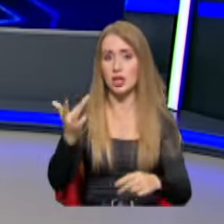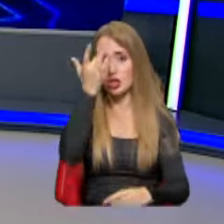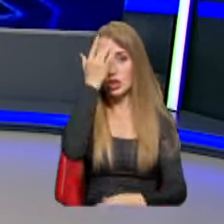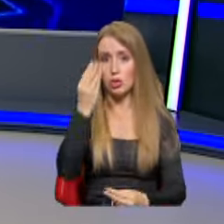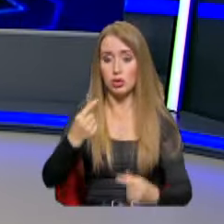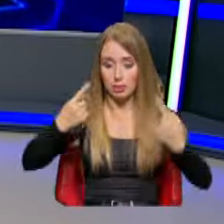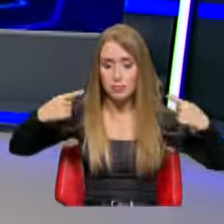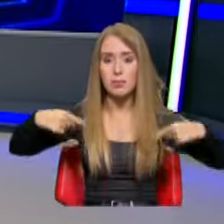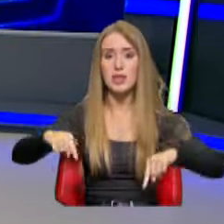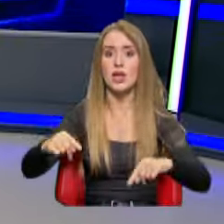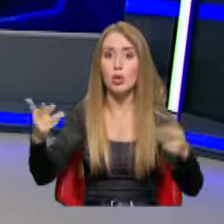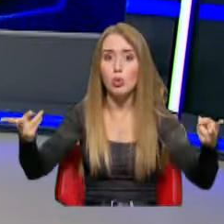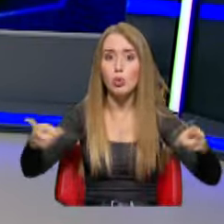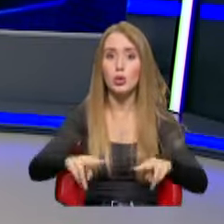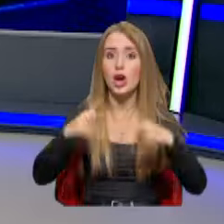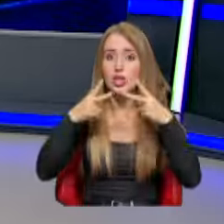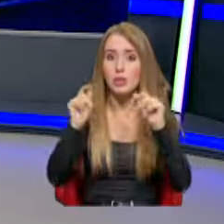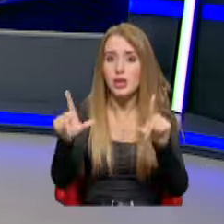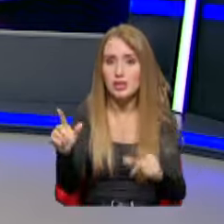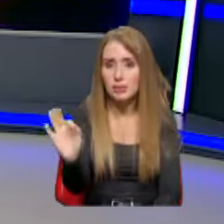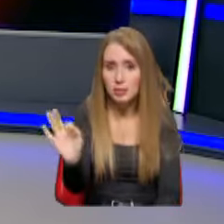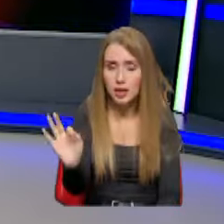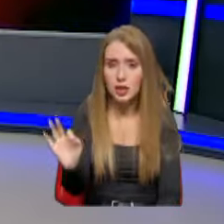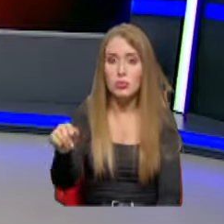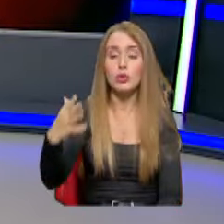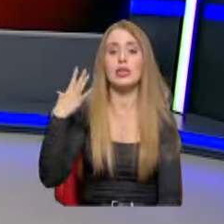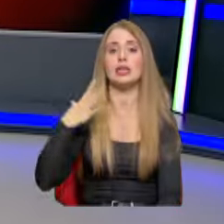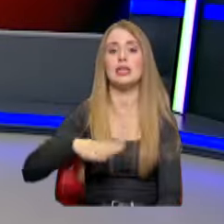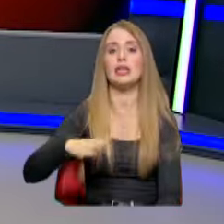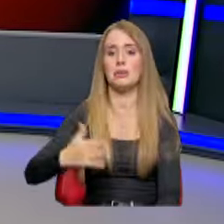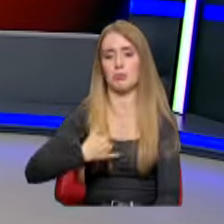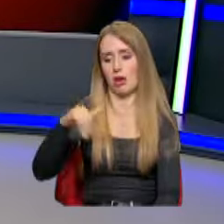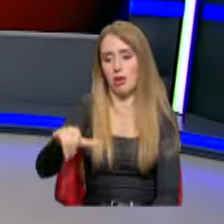ölen biziz, birisi bize bir açıklama yapmalı değil mi? Bunu istemekte bence haklıyız.